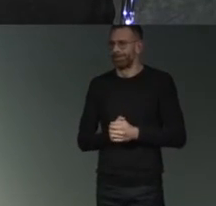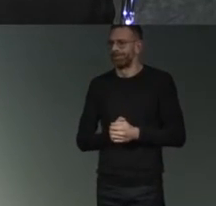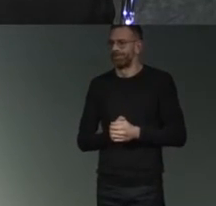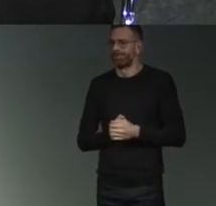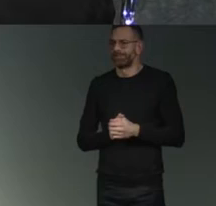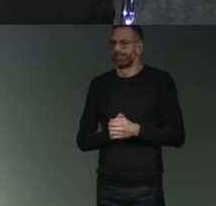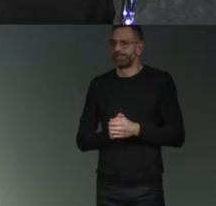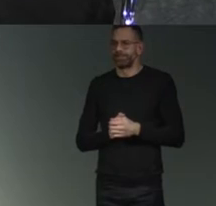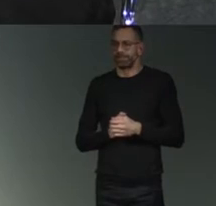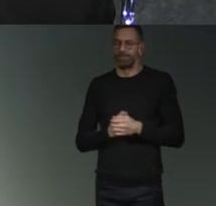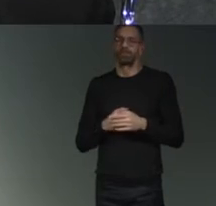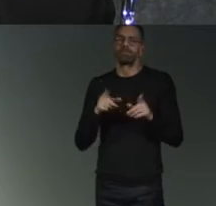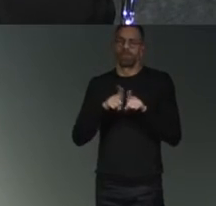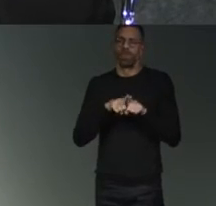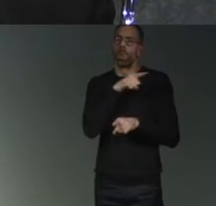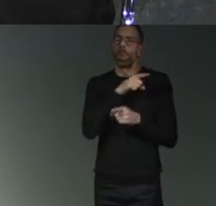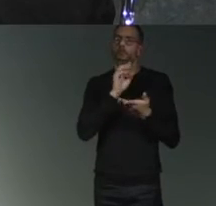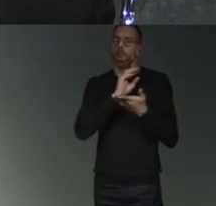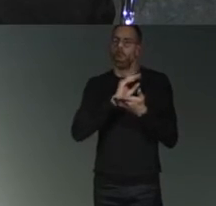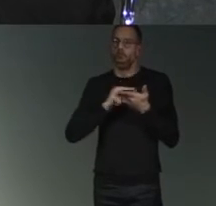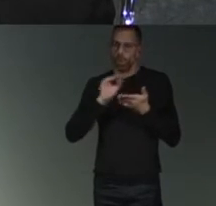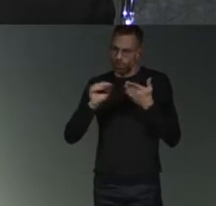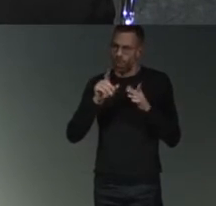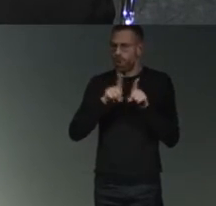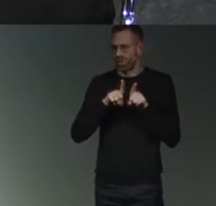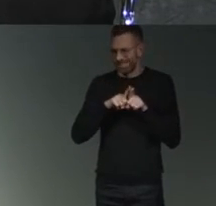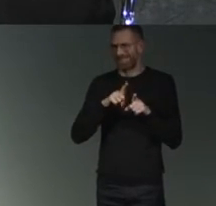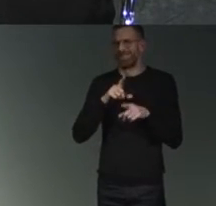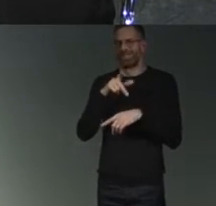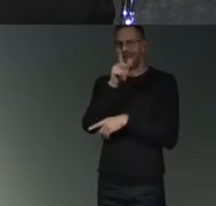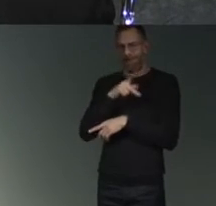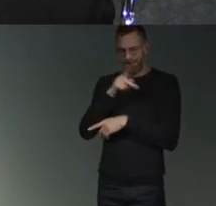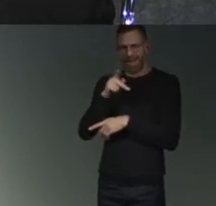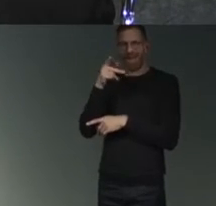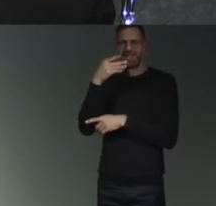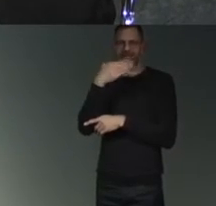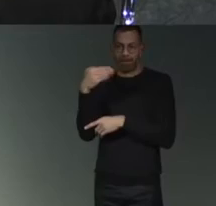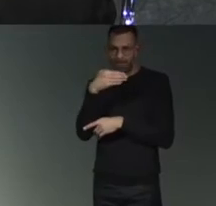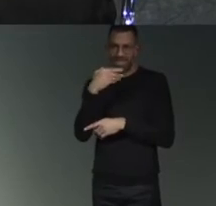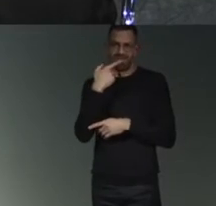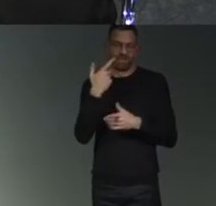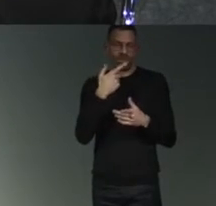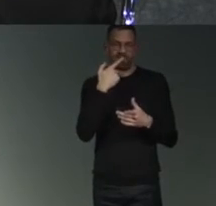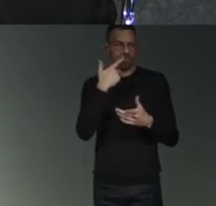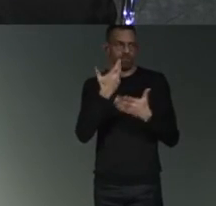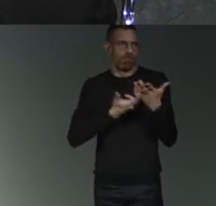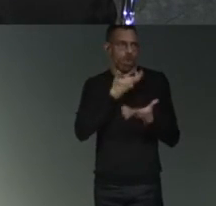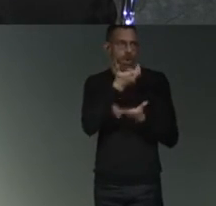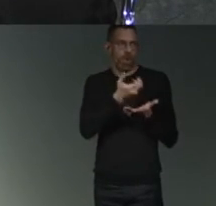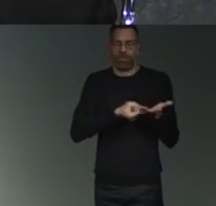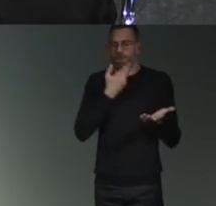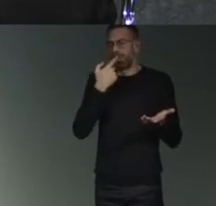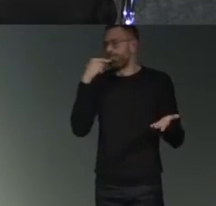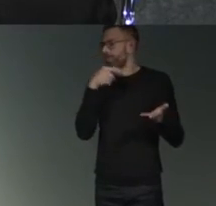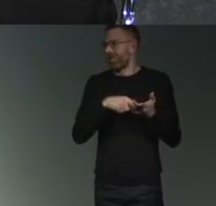Et Maeterlinck était aussi, bien évidemment, l'auteur de Pélias et Mélisande, qui est l'une de mes œuvres d'art préférées entre toutes, et qui raconte